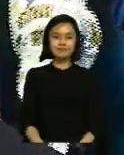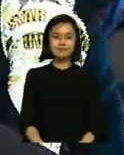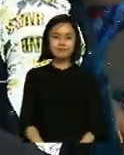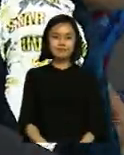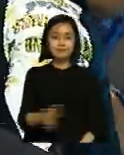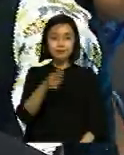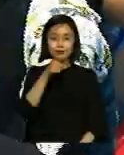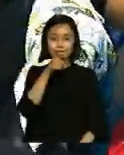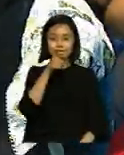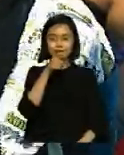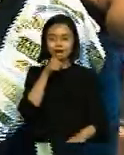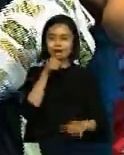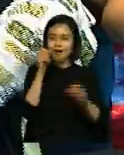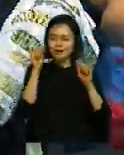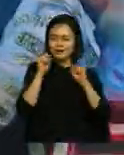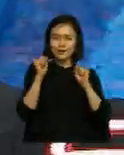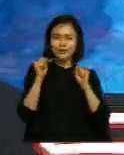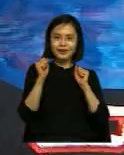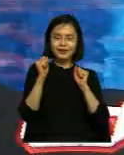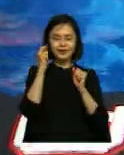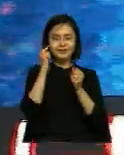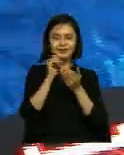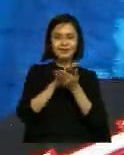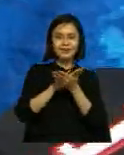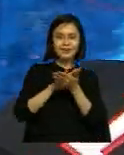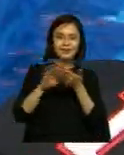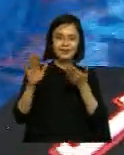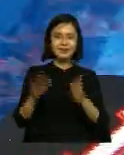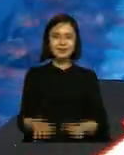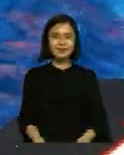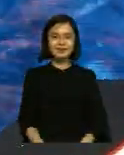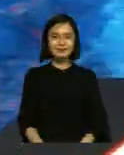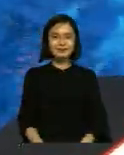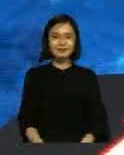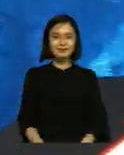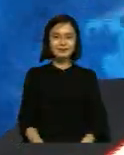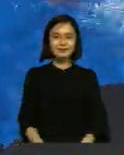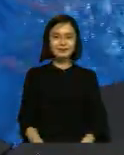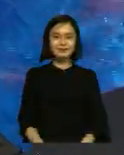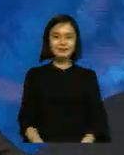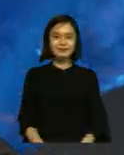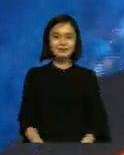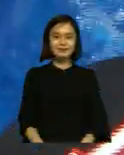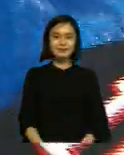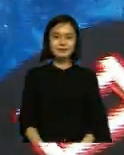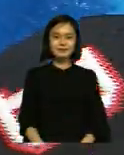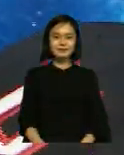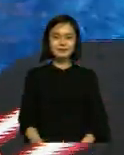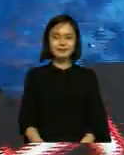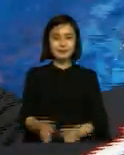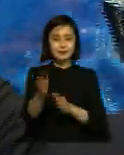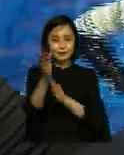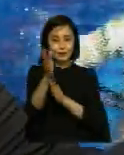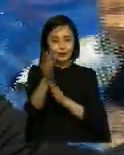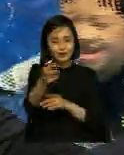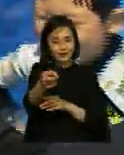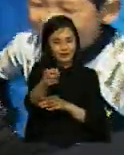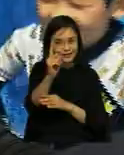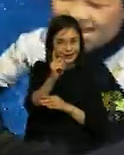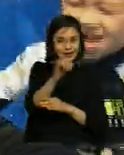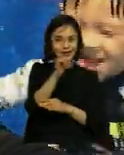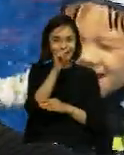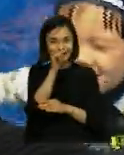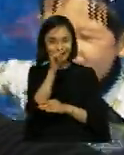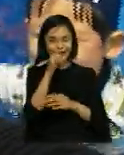너무 차갑고 시원해서 너무 좋은 것 같아요. 물고기 잡기 신청해놨거든요. 맨손 물고기 잡기 같이 애하고 같이